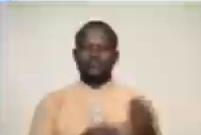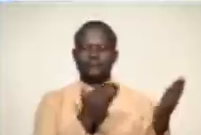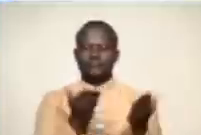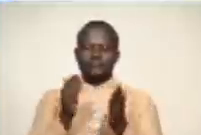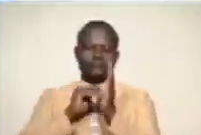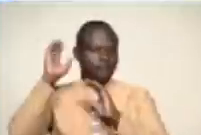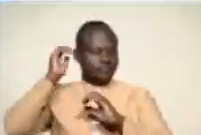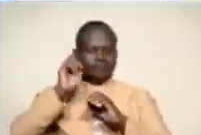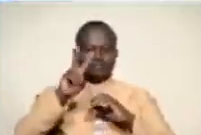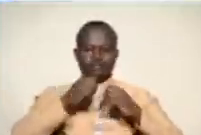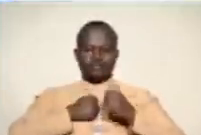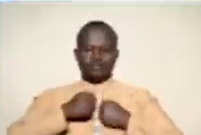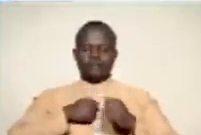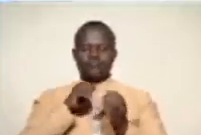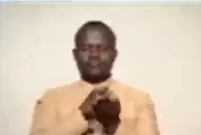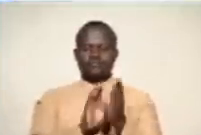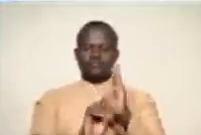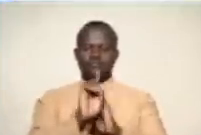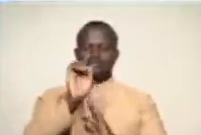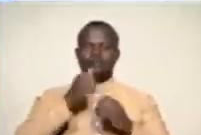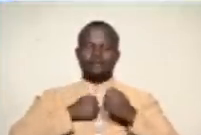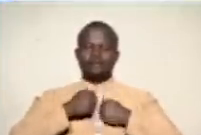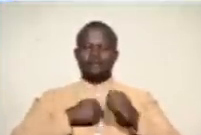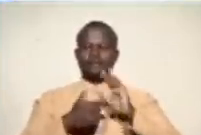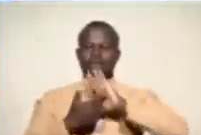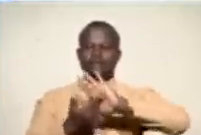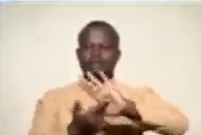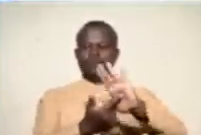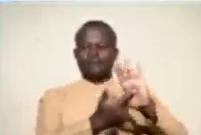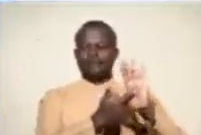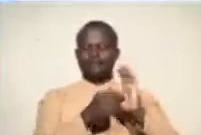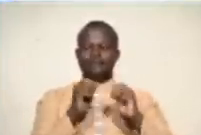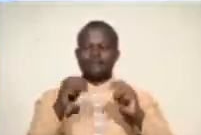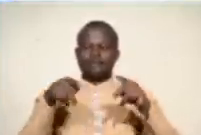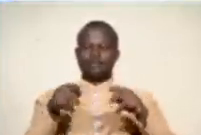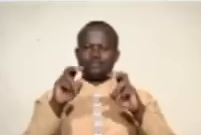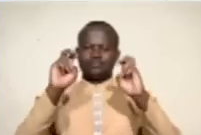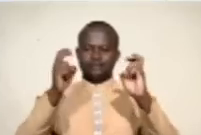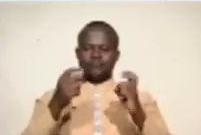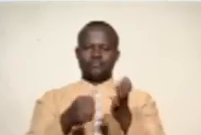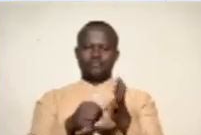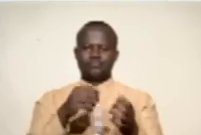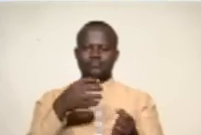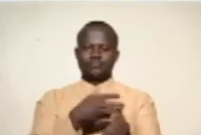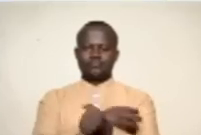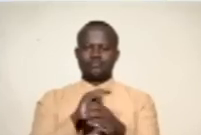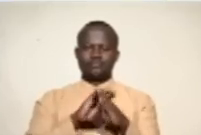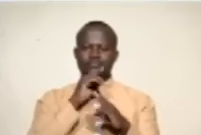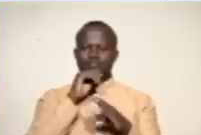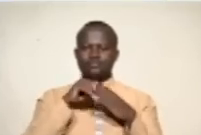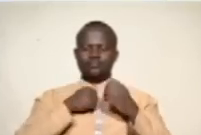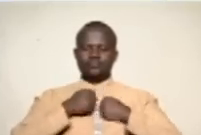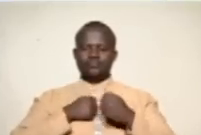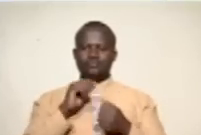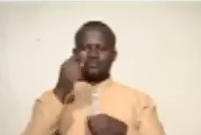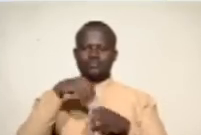televiziyo y'u Rwanda. Banki y'Amajyambere y'u Rwanda yagaragarije abadepite ko ikibazo cy'ubushobozi bw'abashoramari b'Abanyarwanda ngo ari kimwe